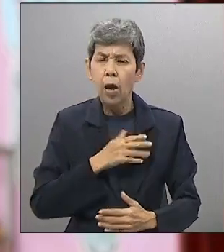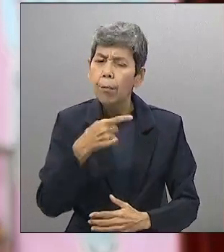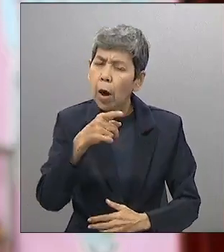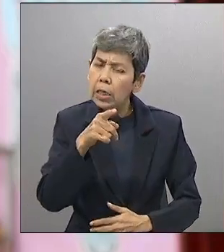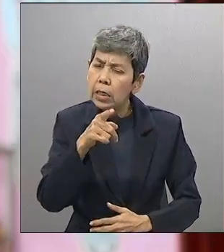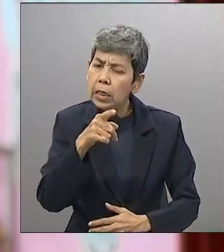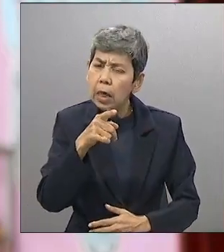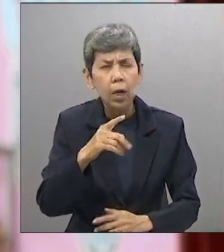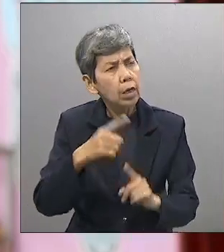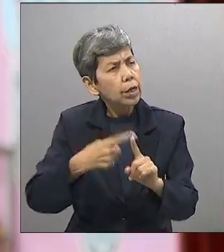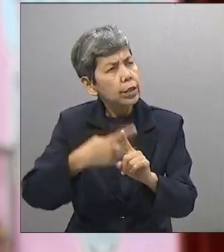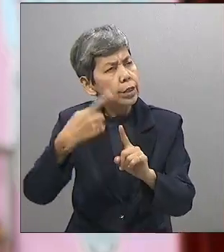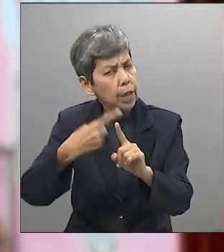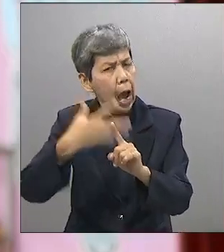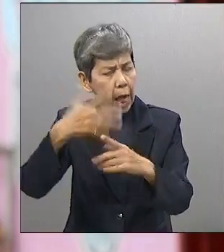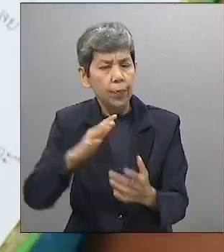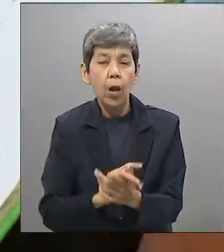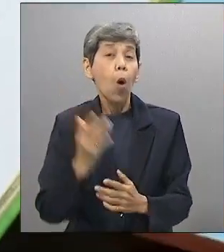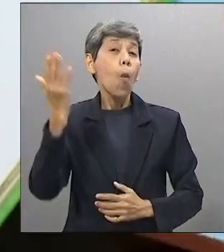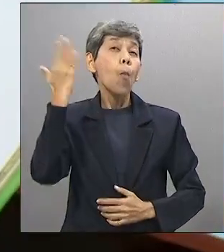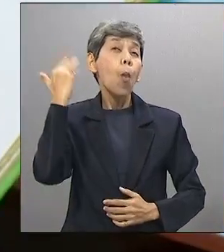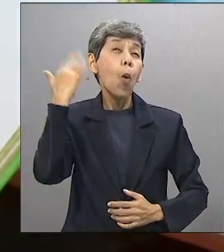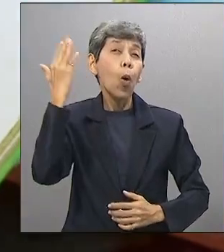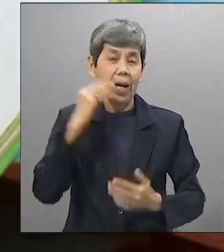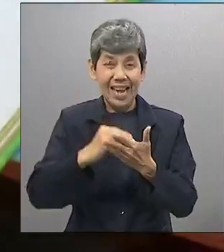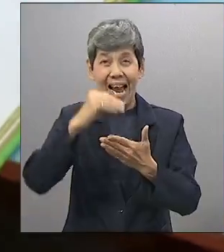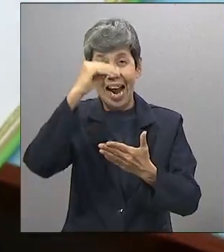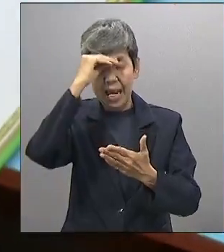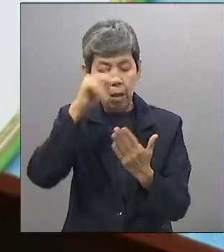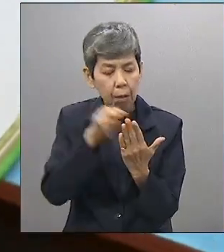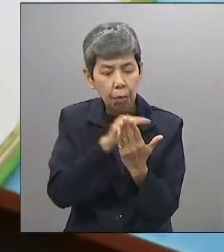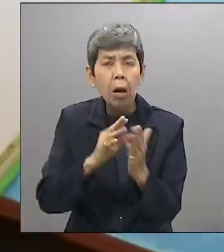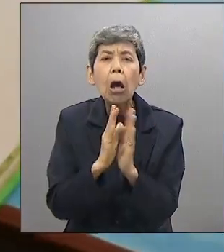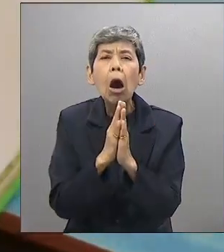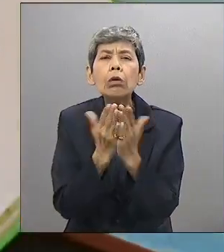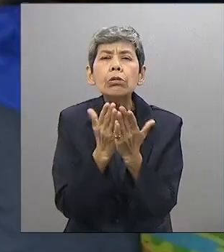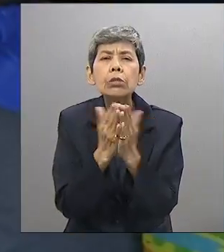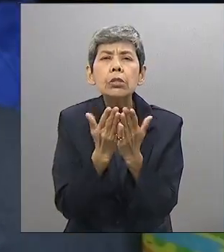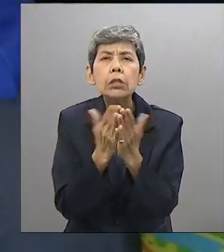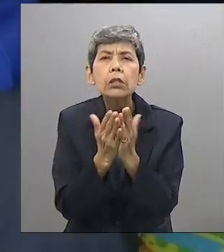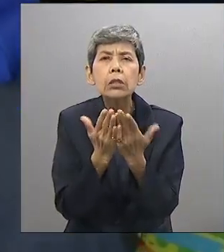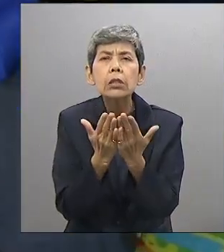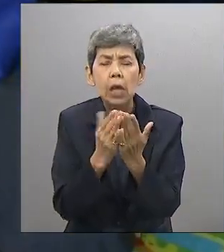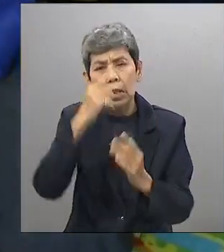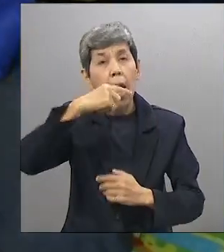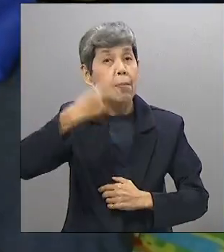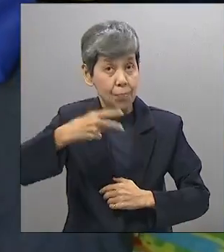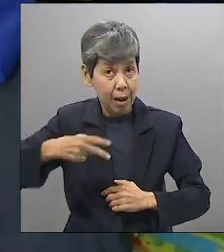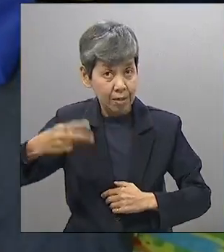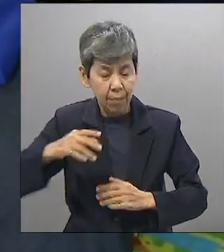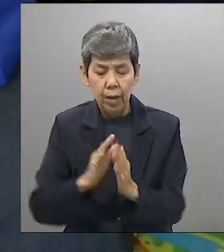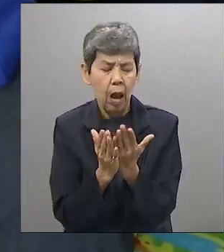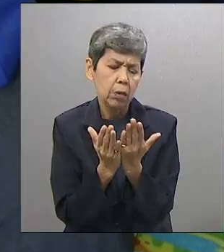4-5 เดือนใช้จากกอนหนาน้ น่ารียนอ่ aorb izz สิück